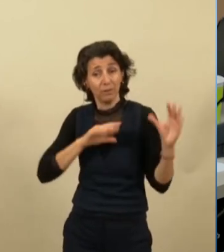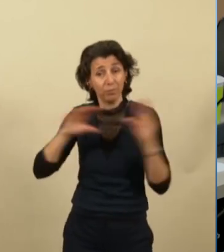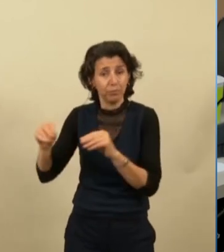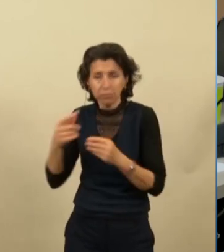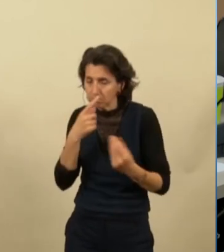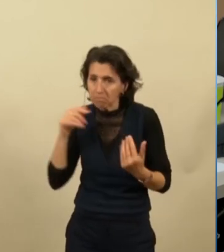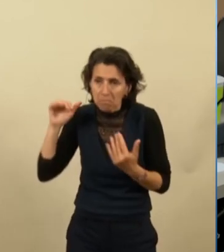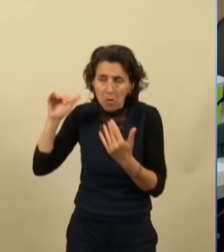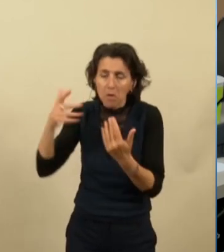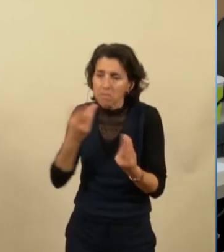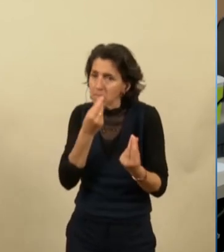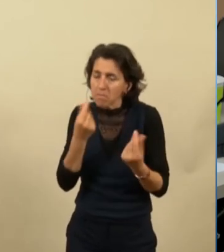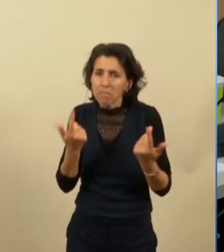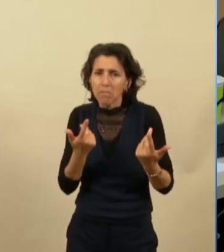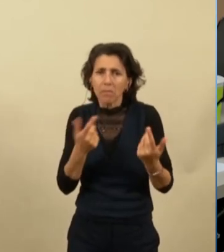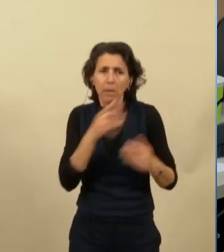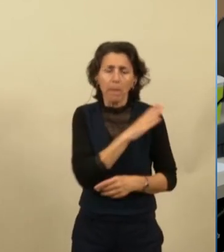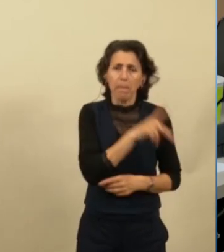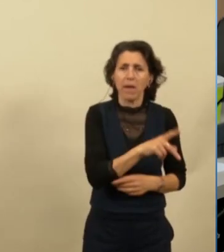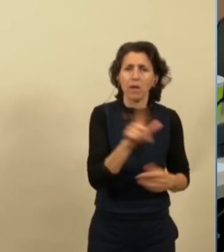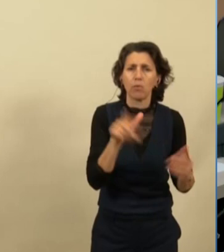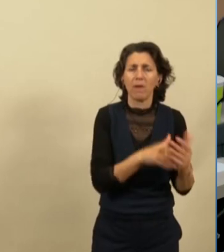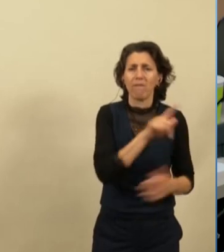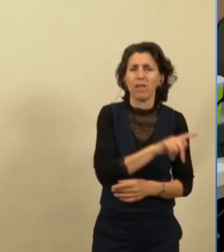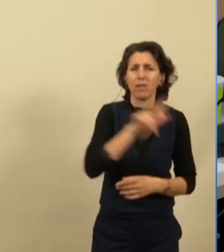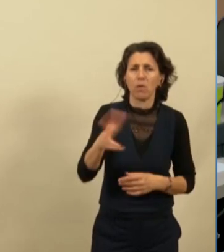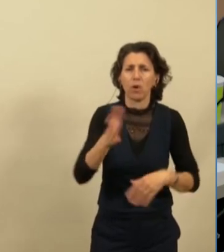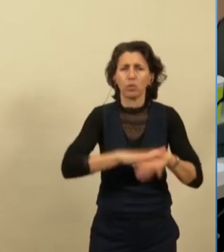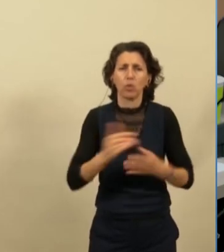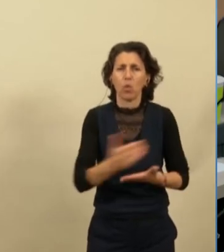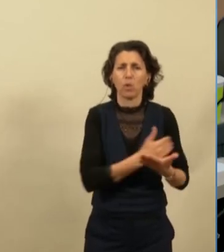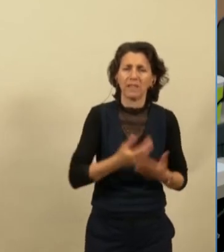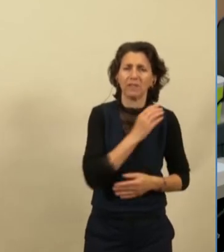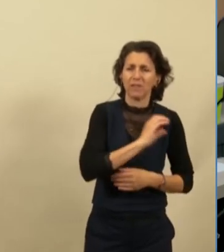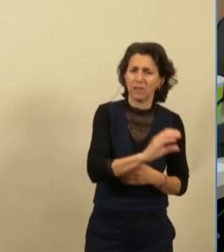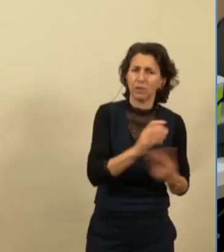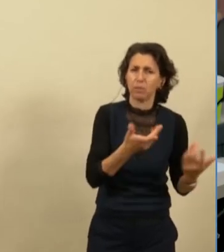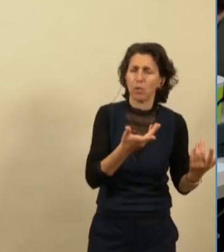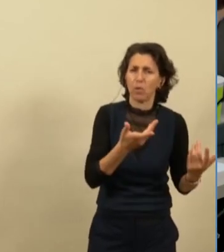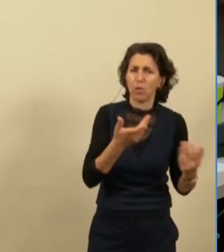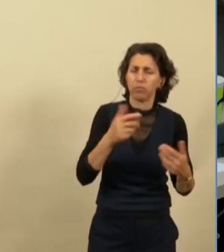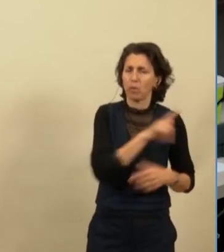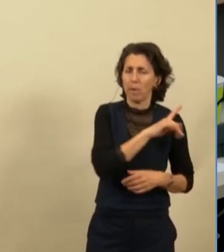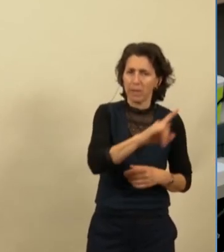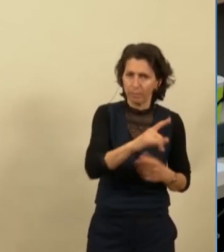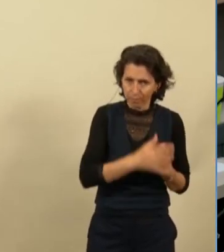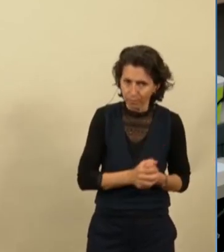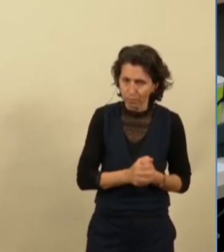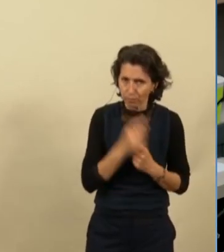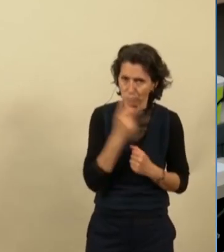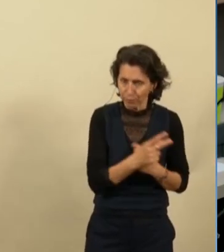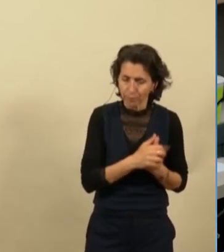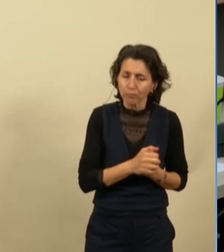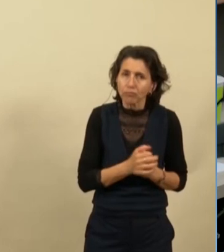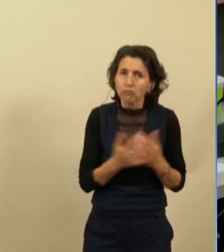la le BP 2023 à propos d'une recette d'investissement concernant Grenoble habitat et donc il conclut par une demande